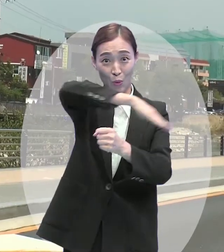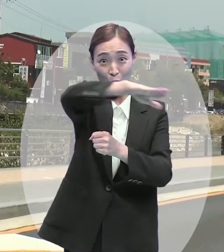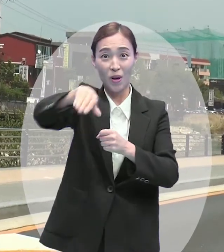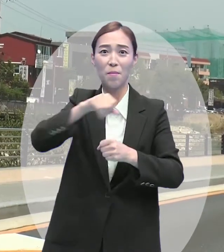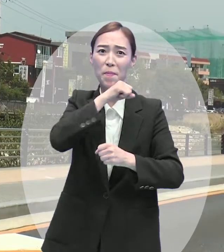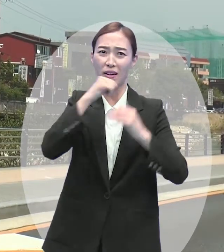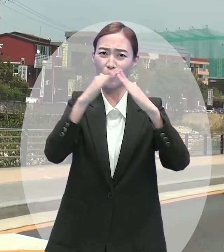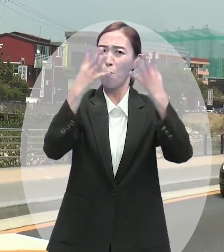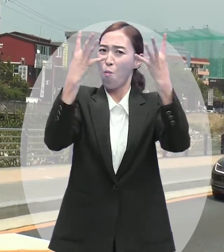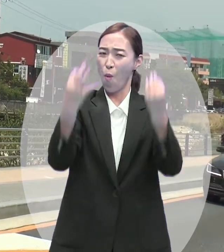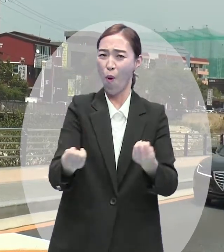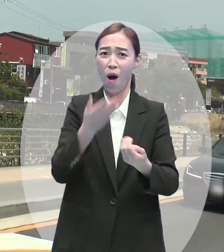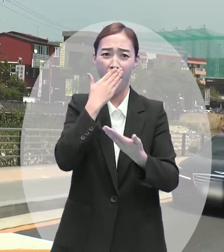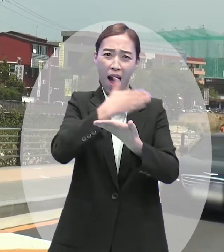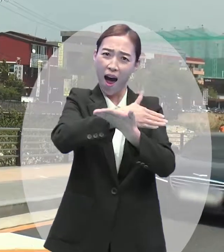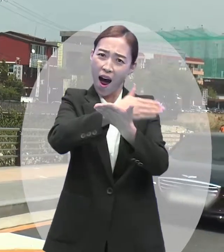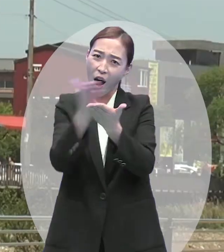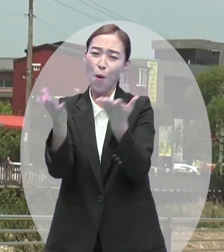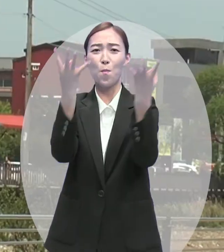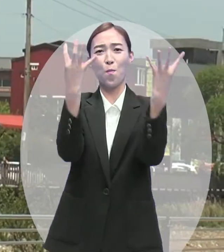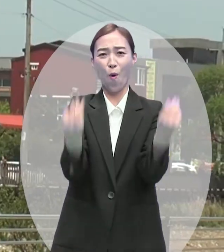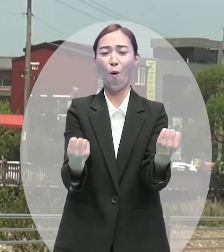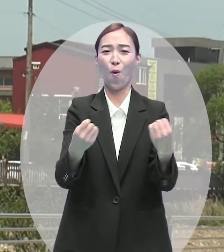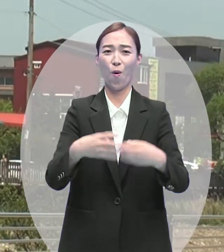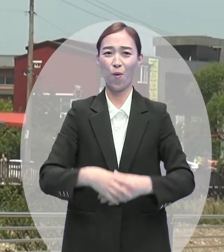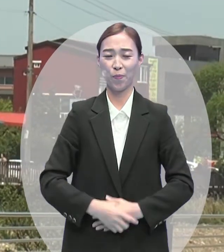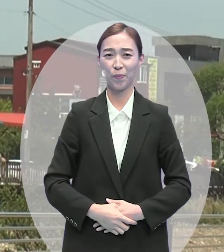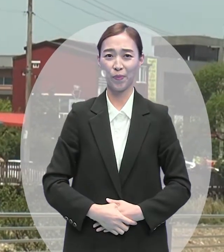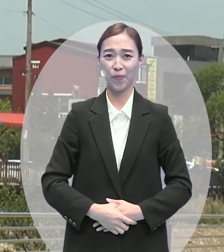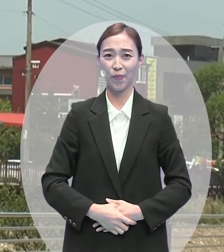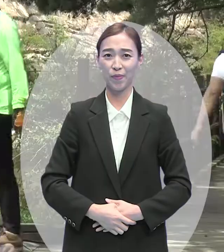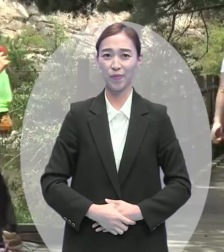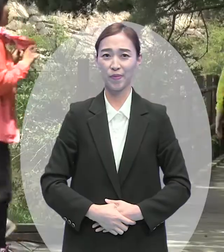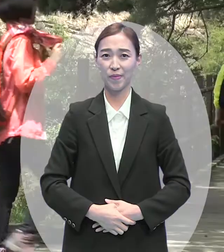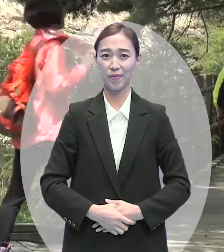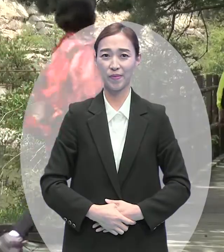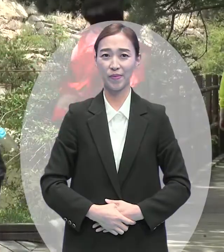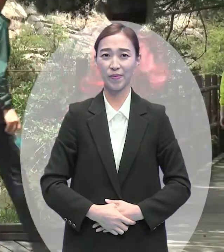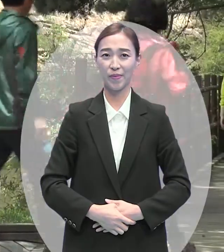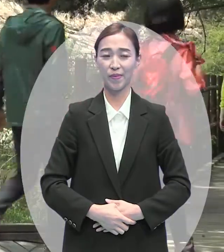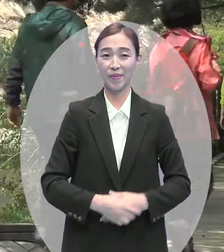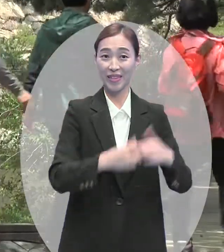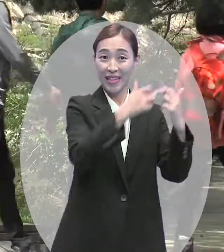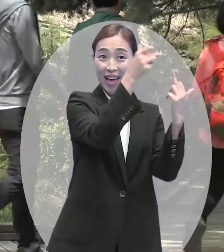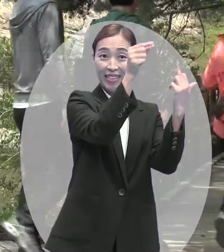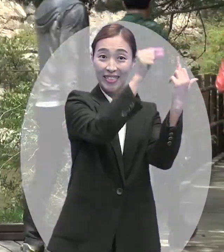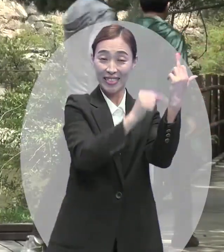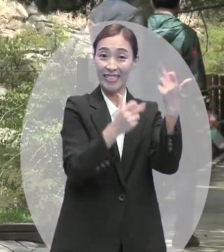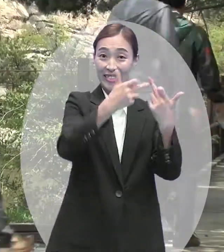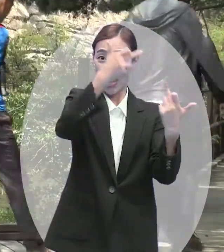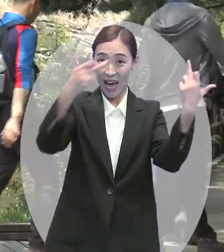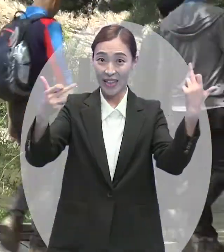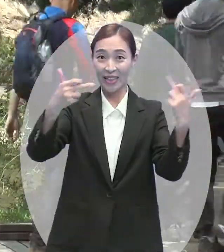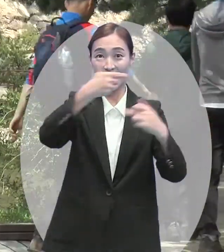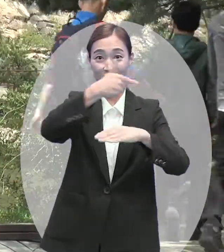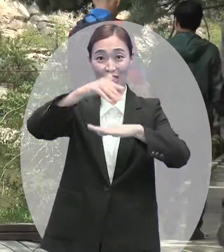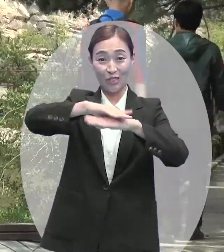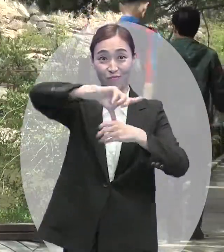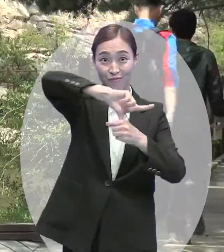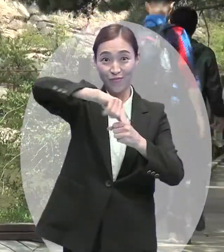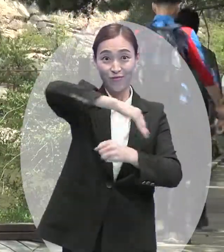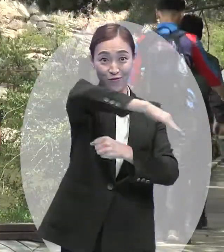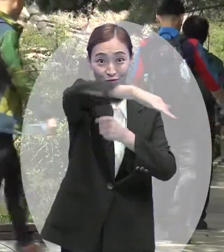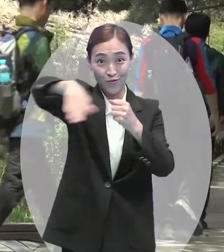주변에는 여러 맛집도 많고 종류도 다양합니다. 수통골의 등산도는